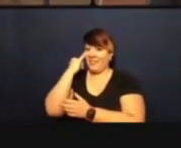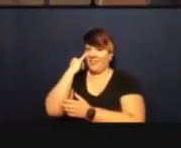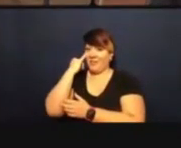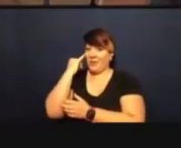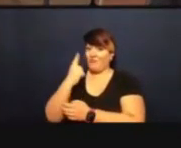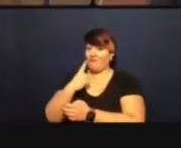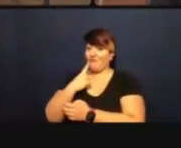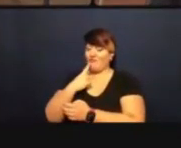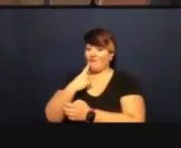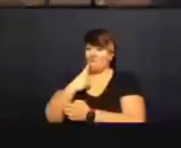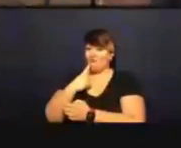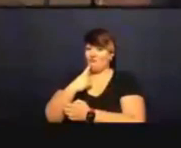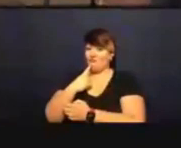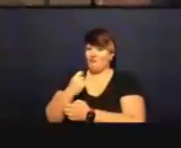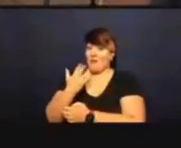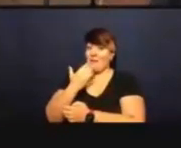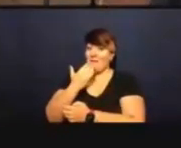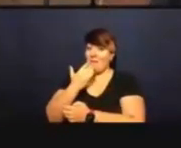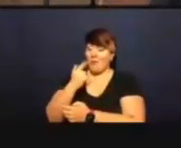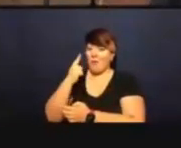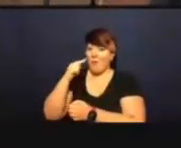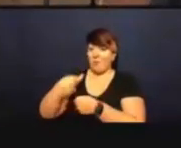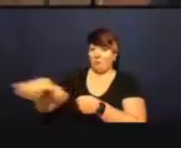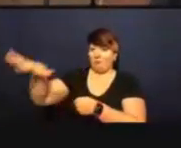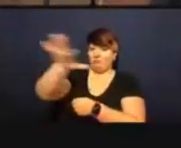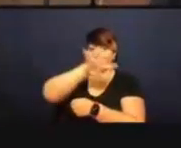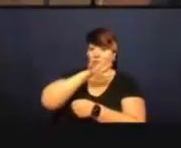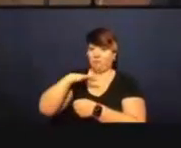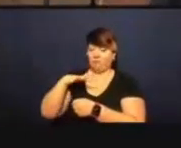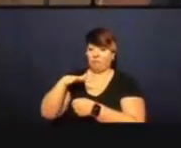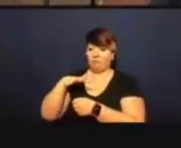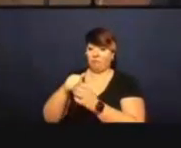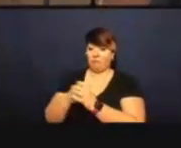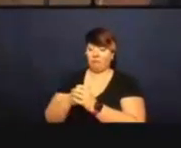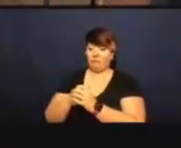jambo ambalo lilipendekezwa na Bwana Polio, je,